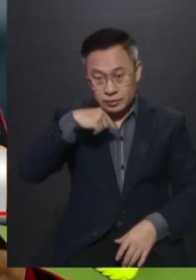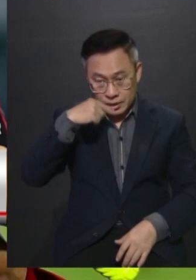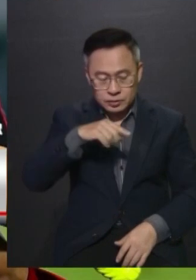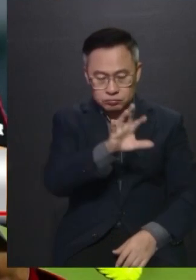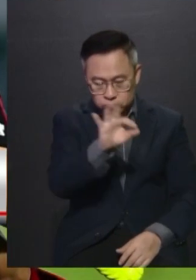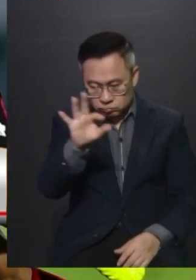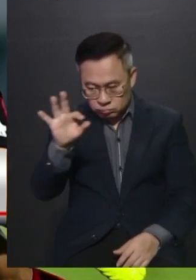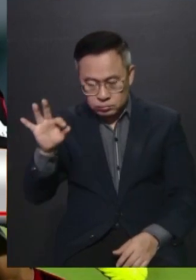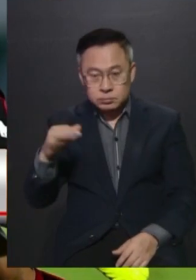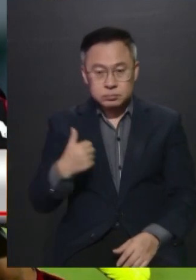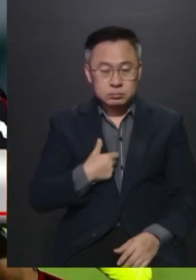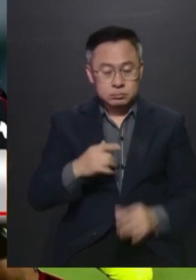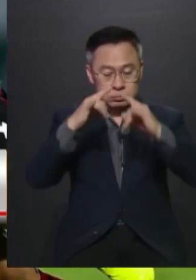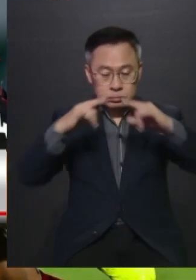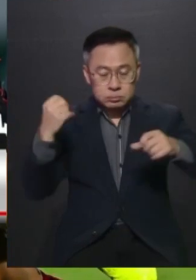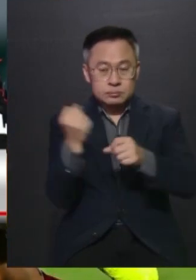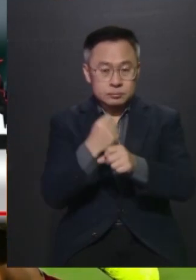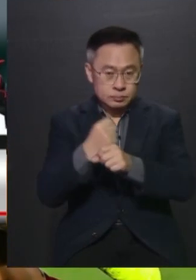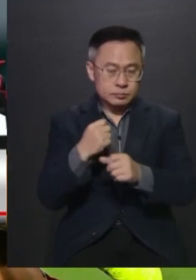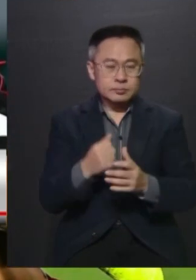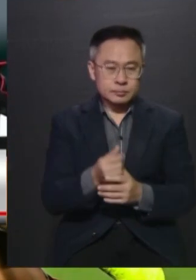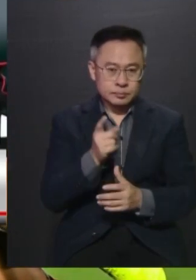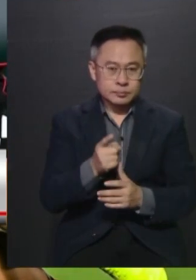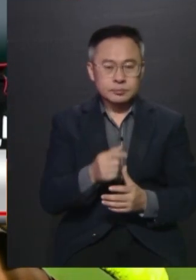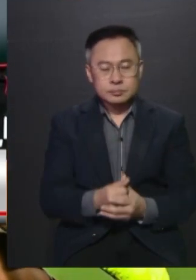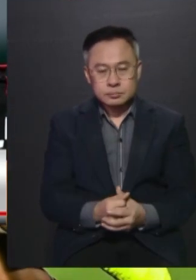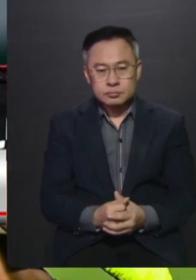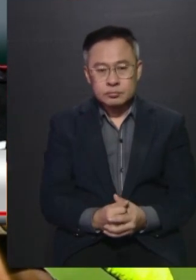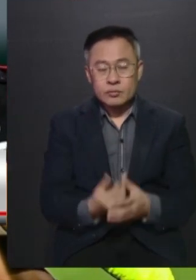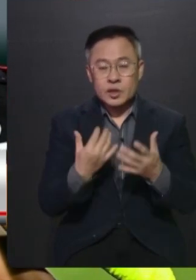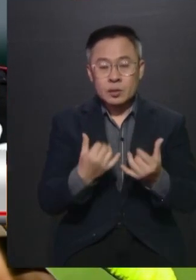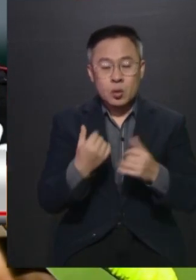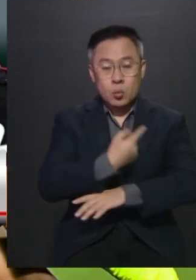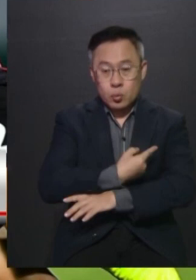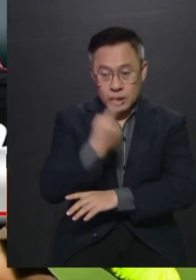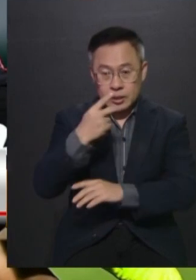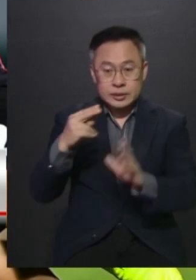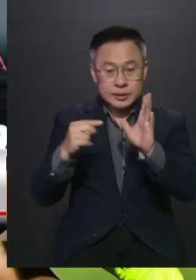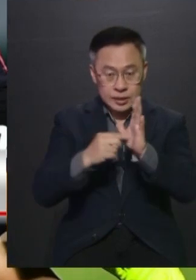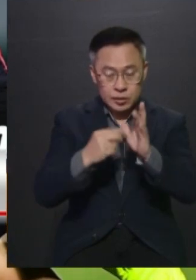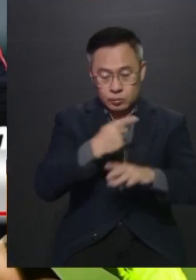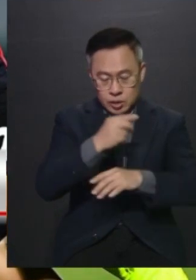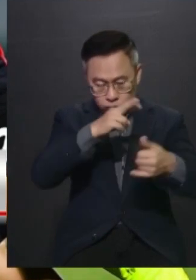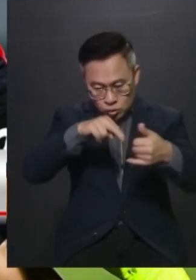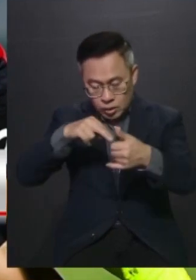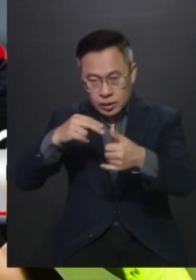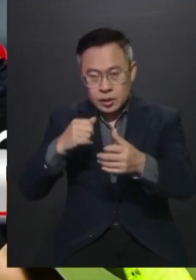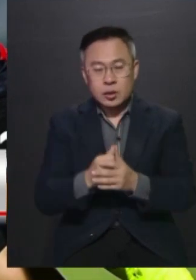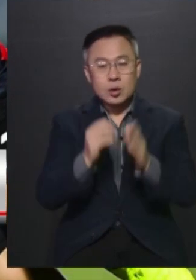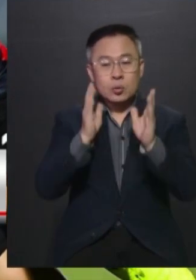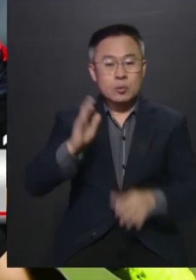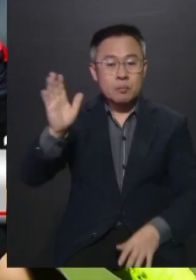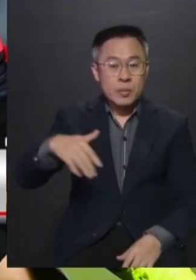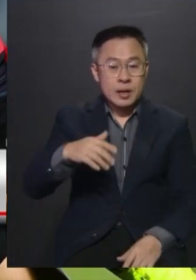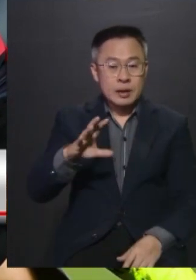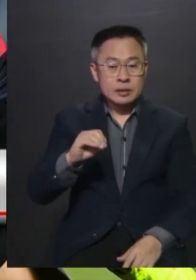อดูว่าจะมีการประกาศรายชื่อแล้วก็เตรียมทีมจะเป็นอย่างไรบ้างเพราะว่าเตรียมทีมวันแรกเนี่ยต้องบอกว่านักเตะ ก็ยังมาแค่ครึ่งนึงนะเพรา